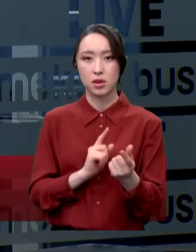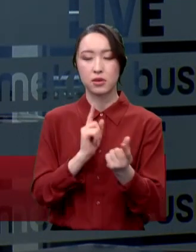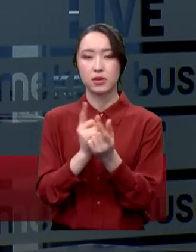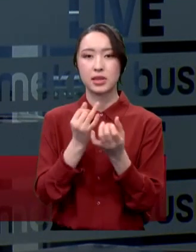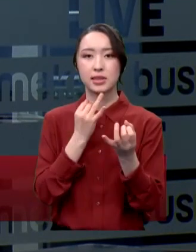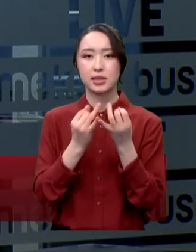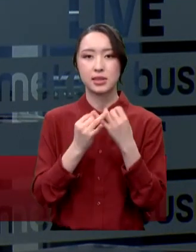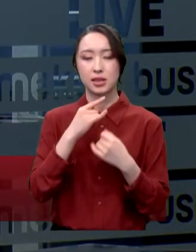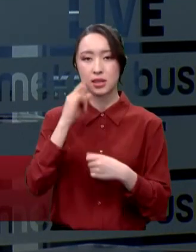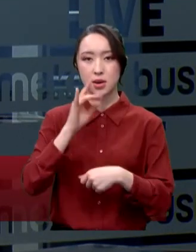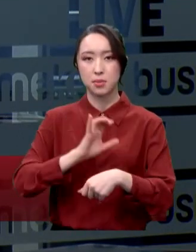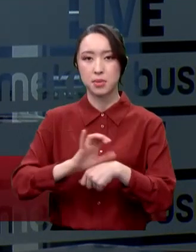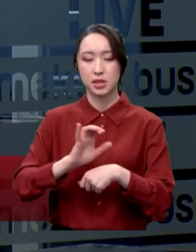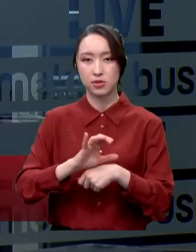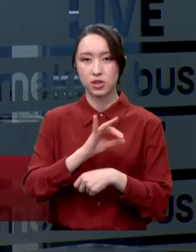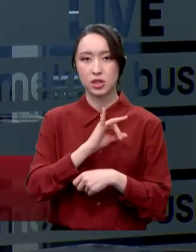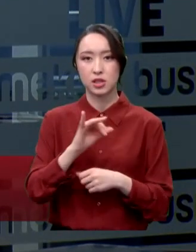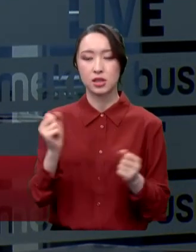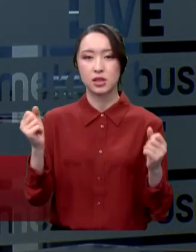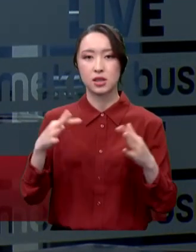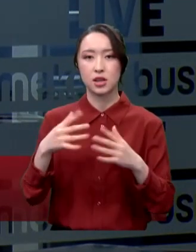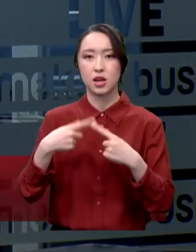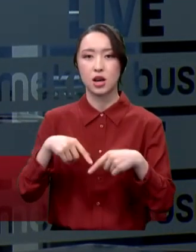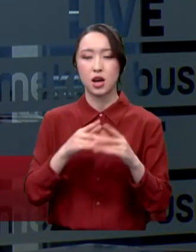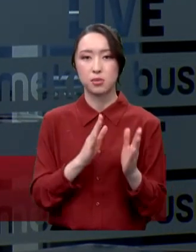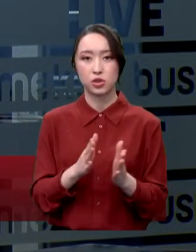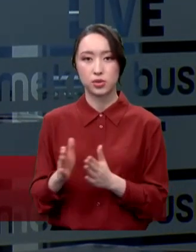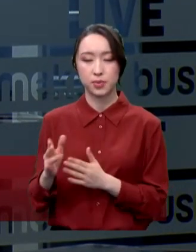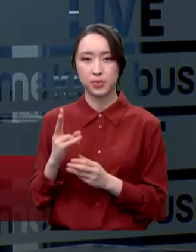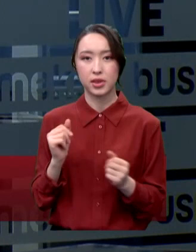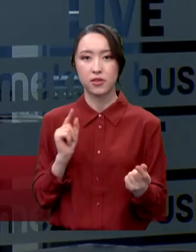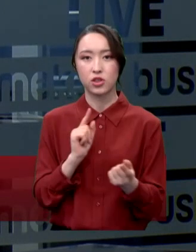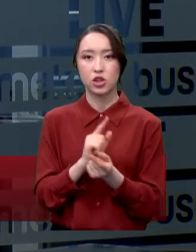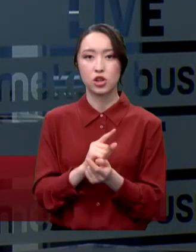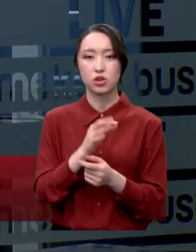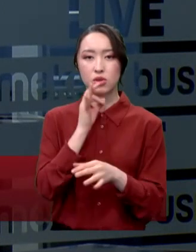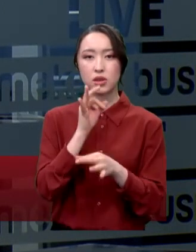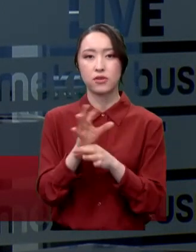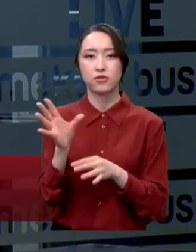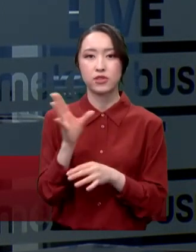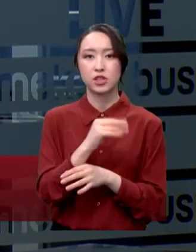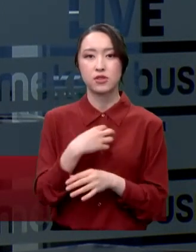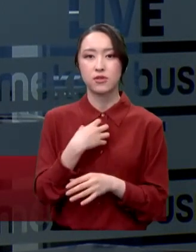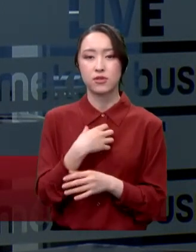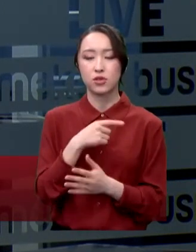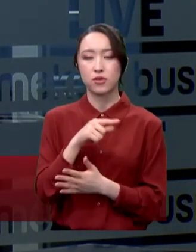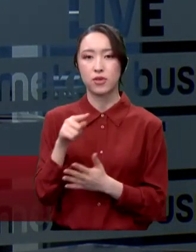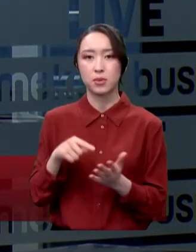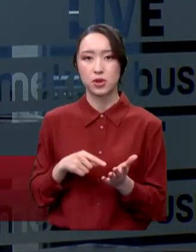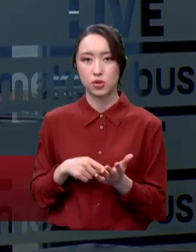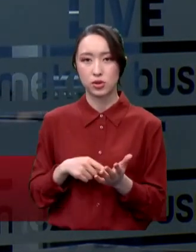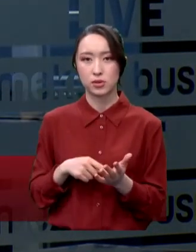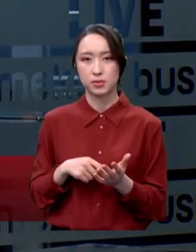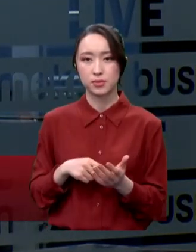отечественными поставщиками и представителями общественности. На встрече представители ведомства ответили на все острые, волнующие народ вопросы.